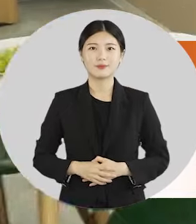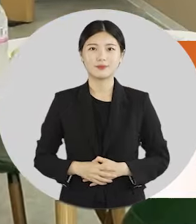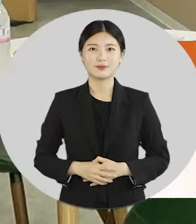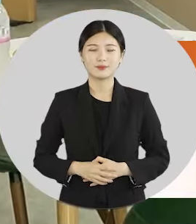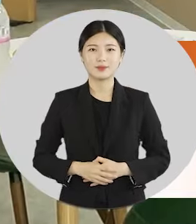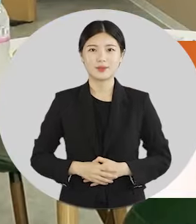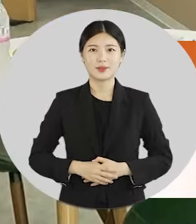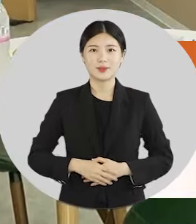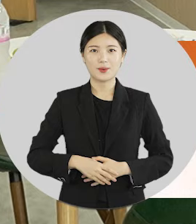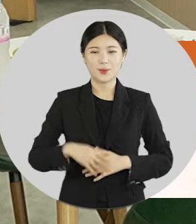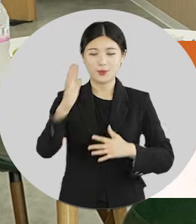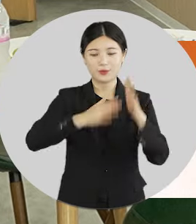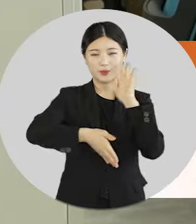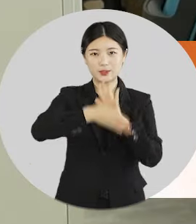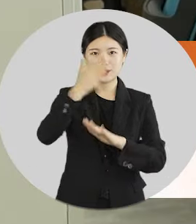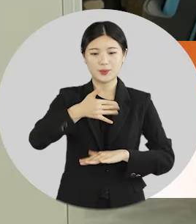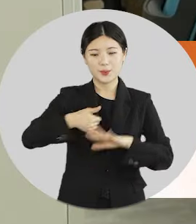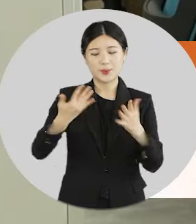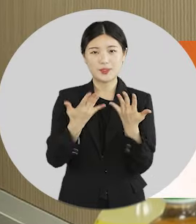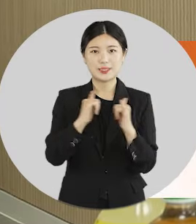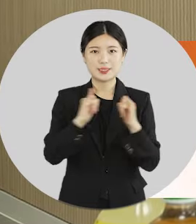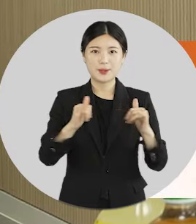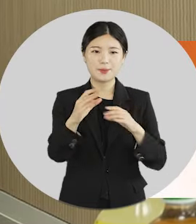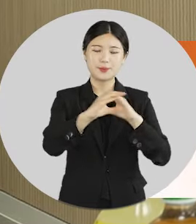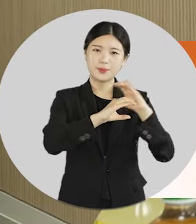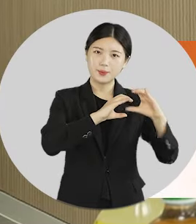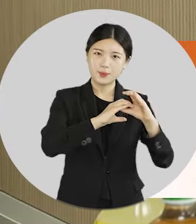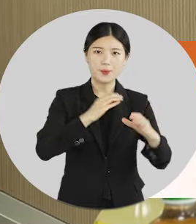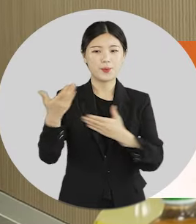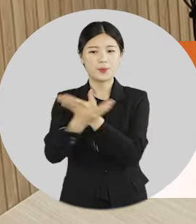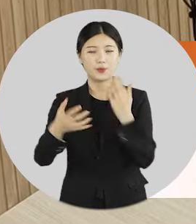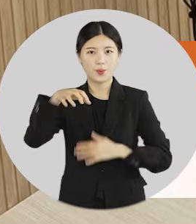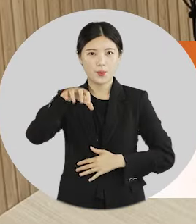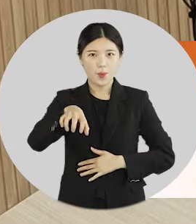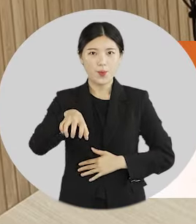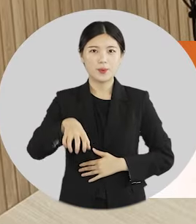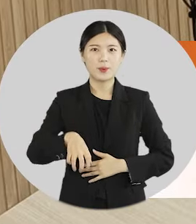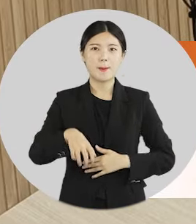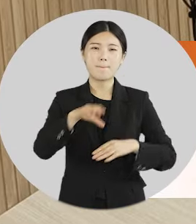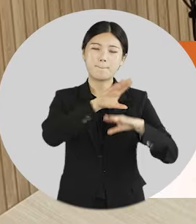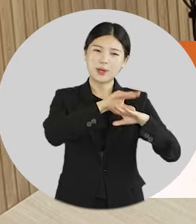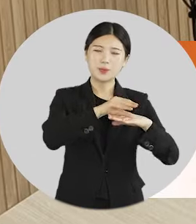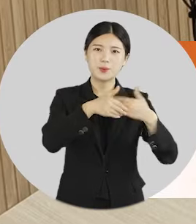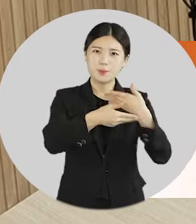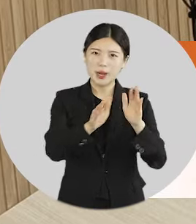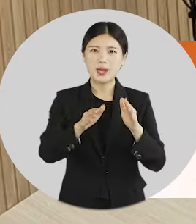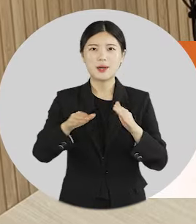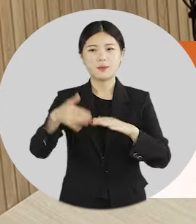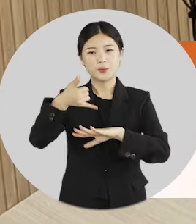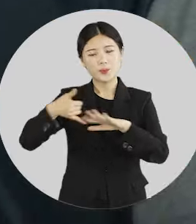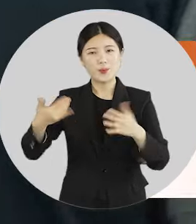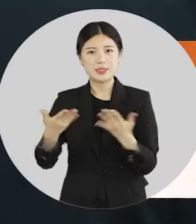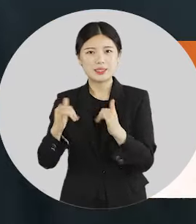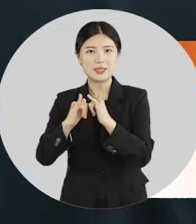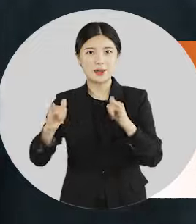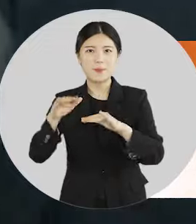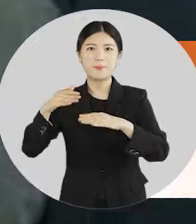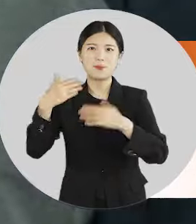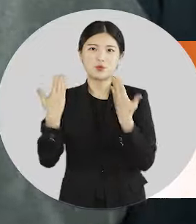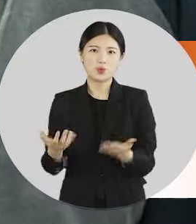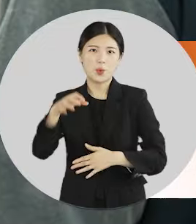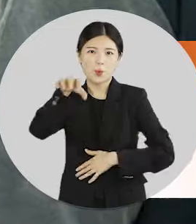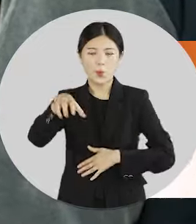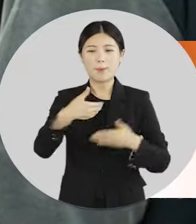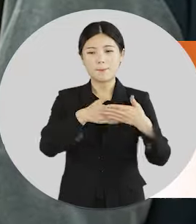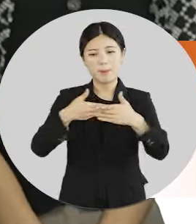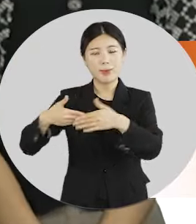공주시 농업인 소통공유공간은 사무실, 소통공유공간, 방송실 등의 공유공간이 조성돼 공주시 농업인